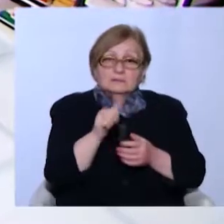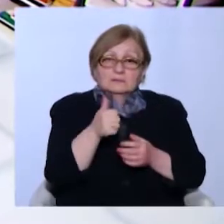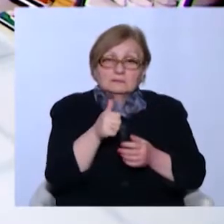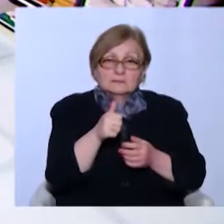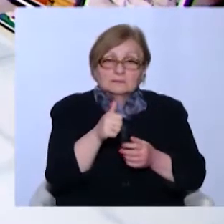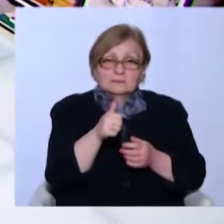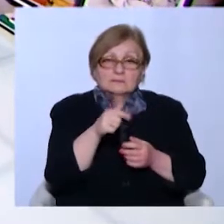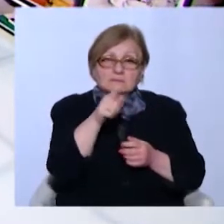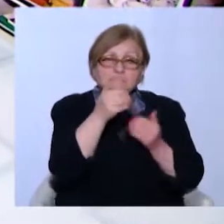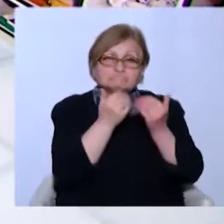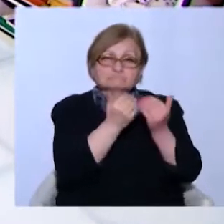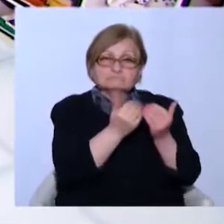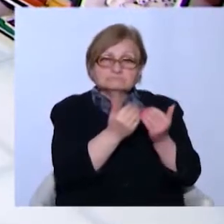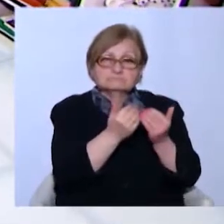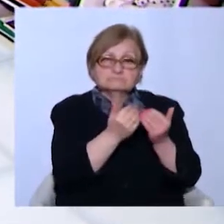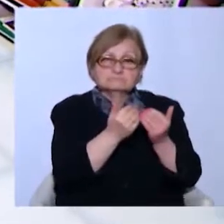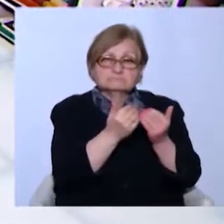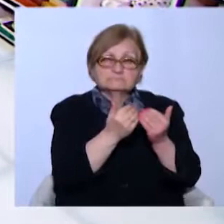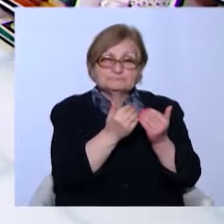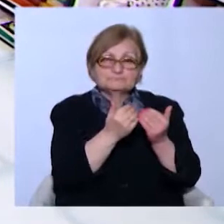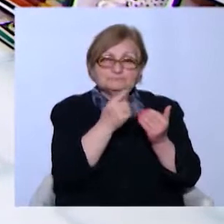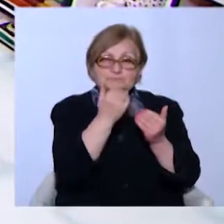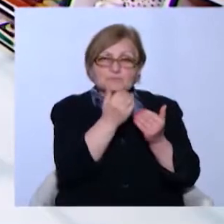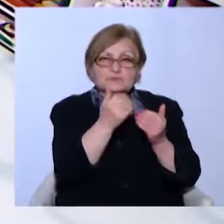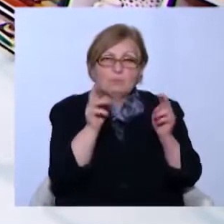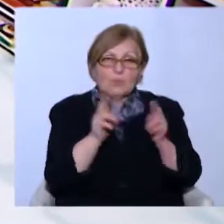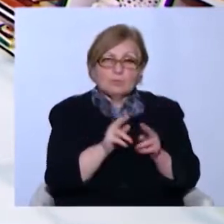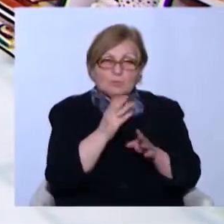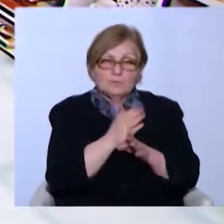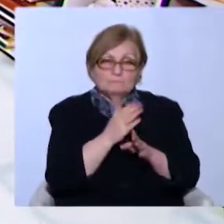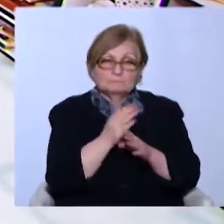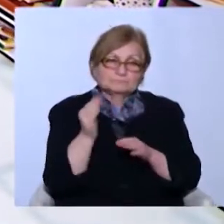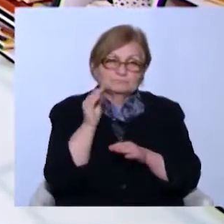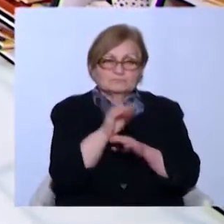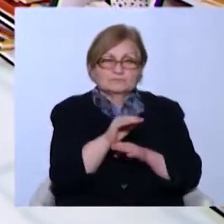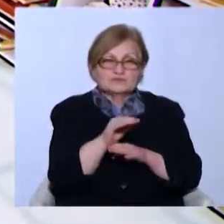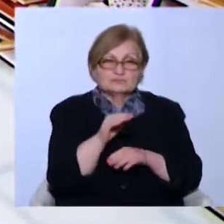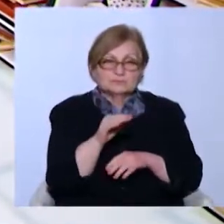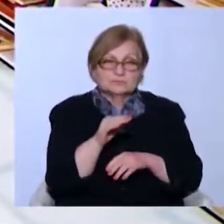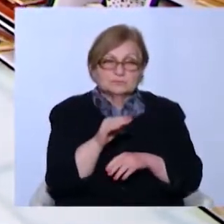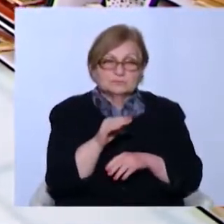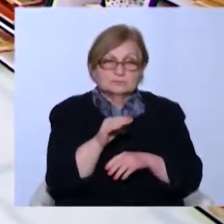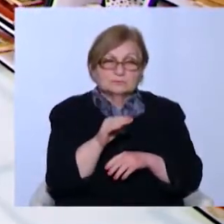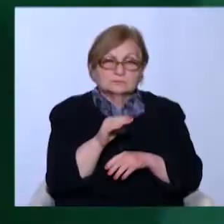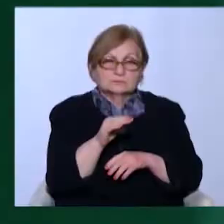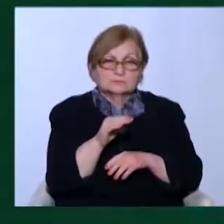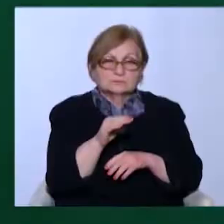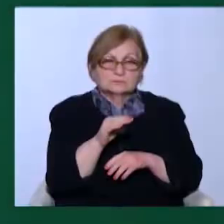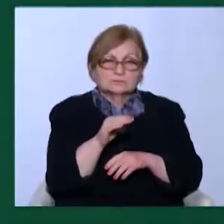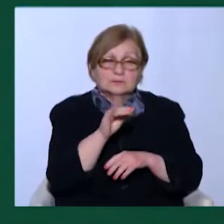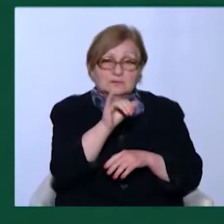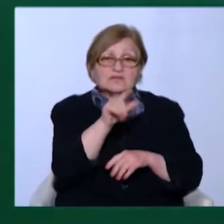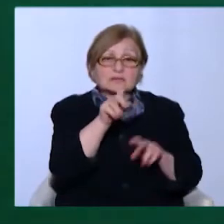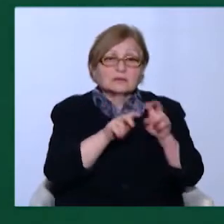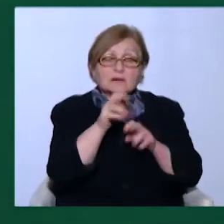ერთ-ერთ ამ x კოორდინატის ერთ-ერთ ფორმულაში ჩასმით. ჯობს ჩავსოთ იმ ფუნქციაში,